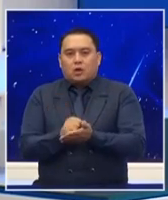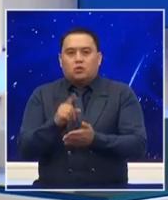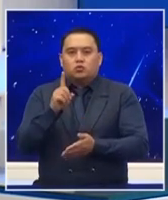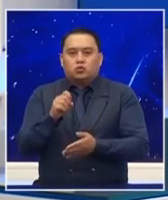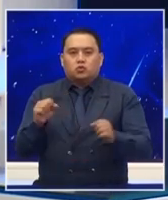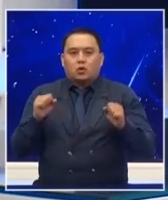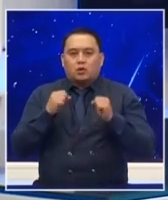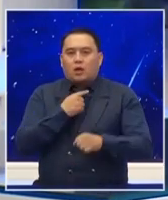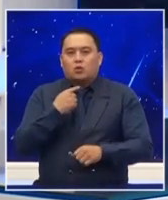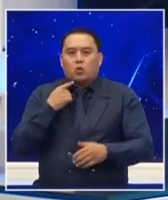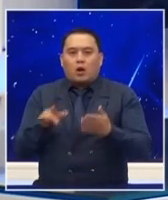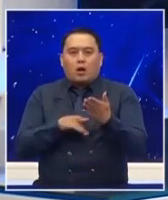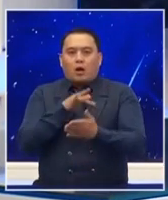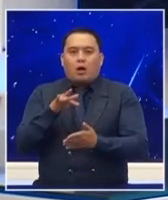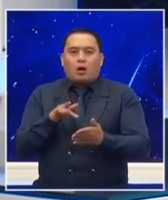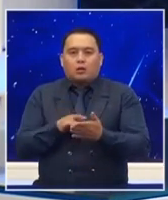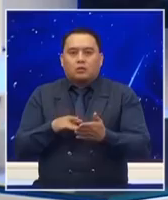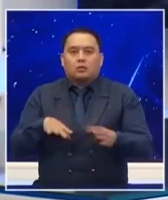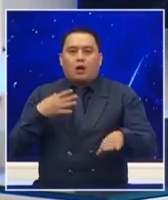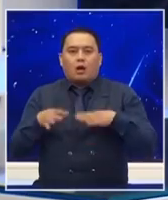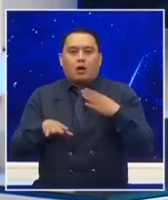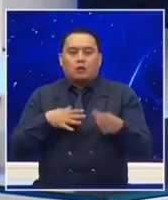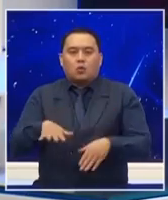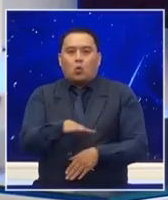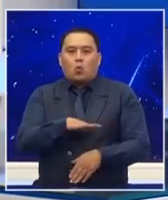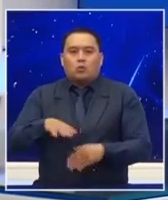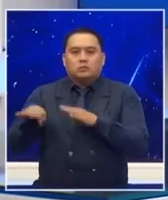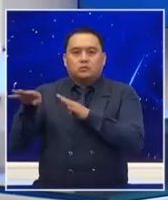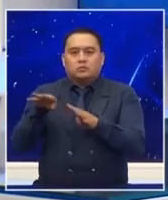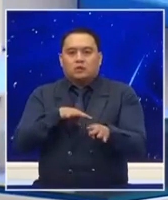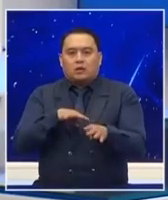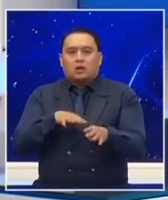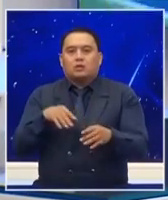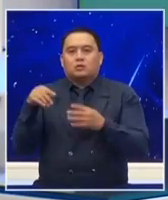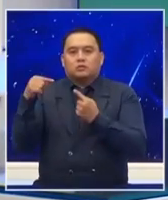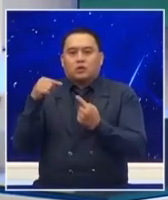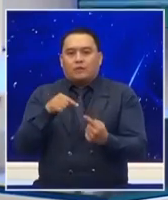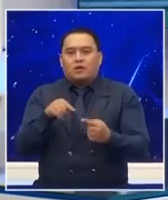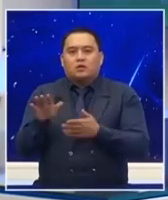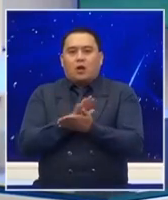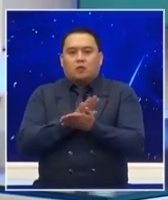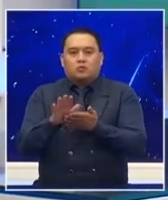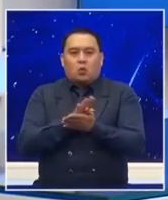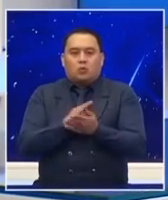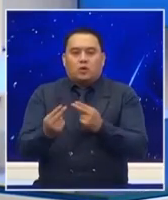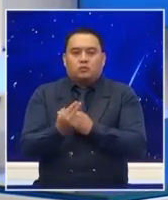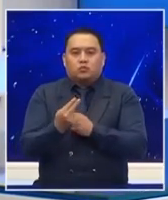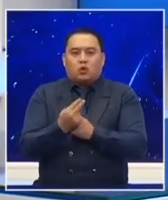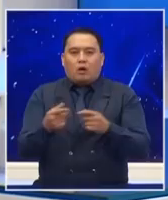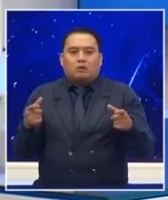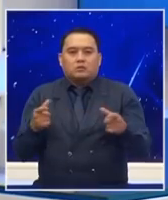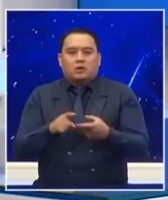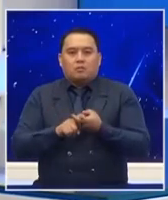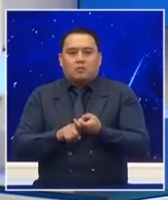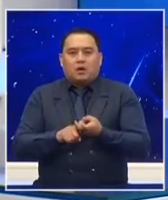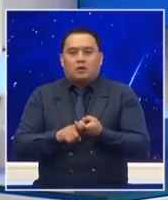100-ге жуығы Талдыран қаласының тұрғыны. Дайындық өткізетін алаңдары стандартқа сай, жаттығуы да тегін. Дегенмен елдегі карантинге байланысты